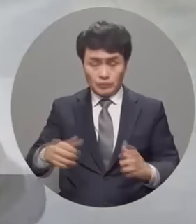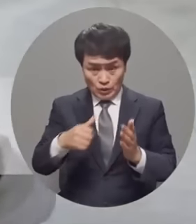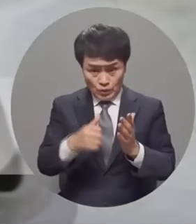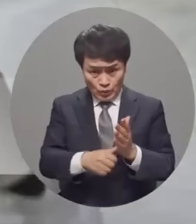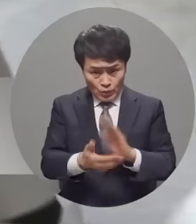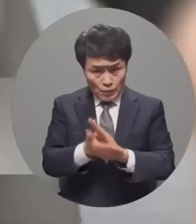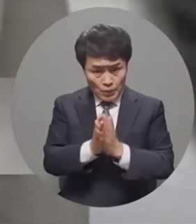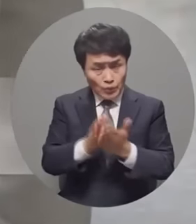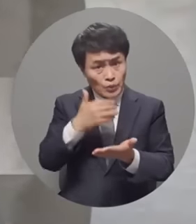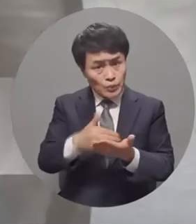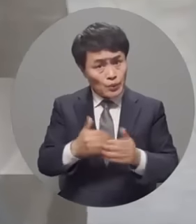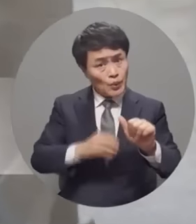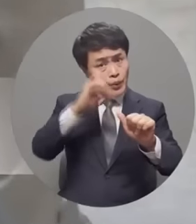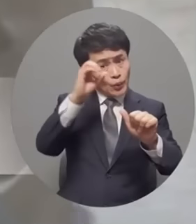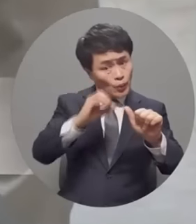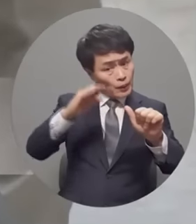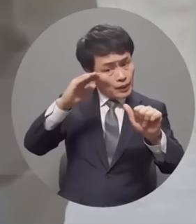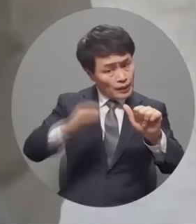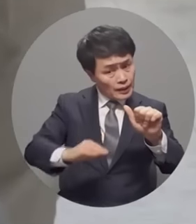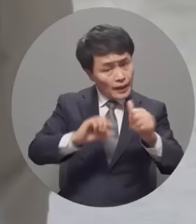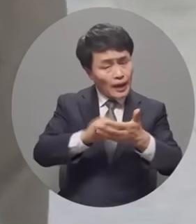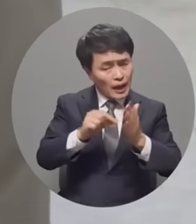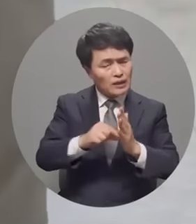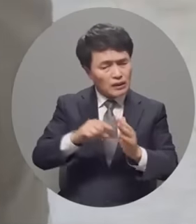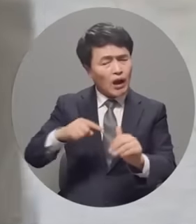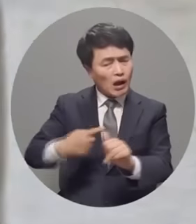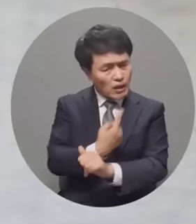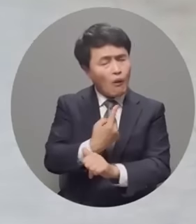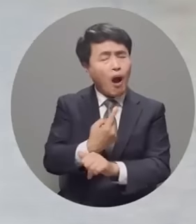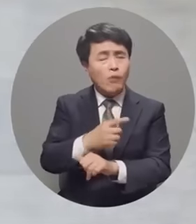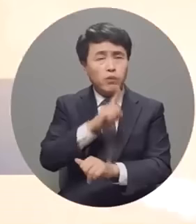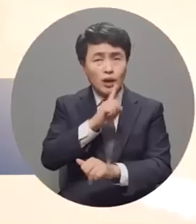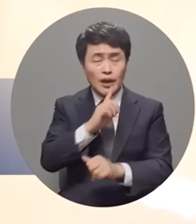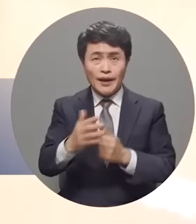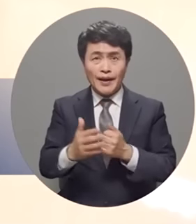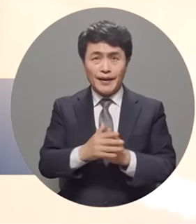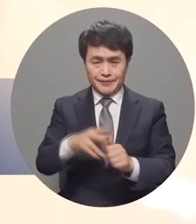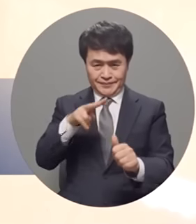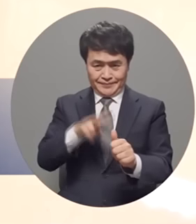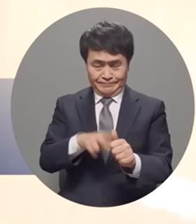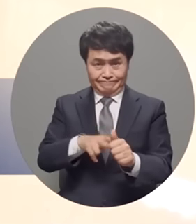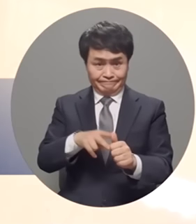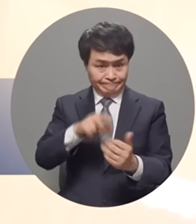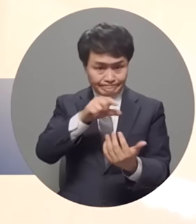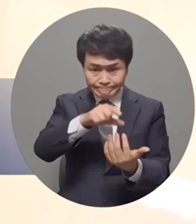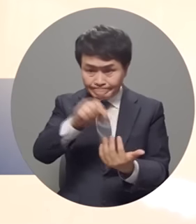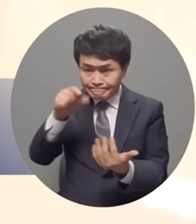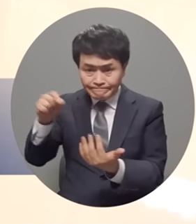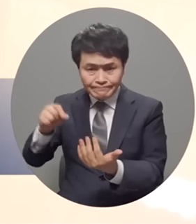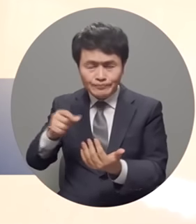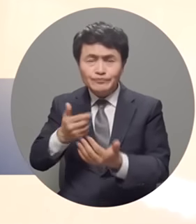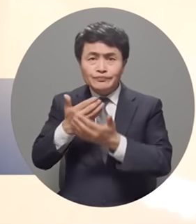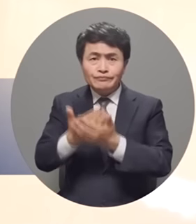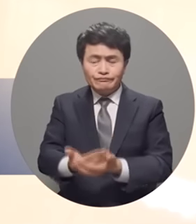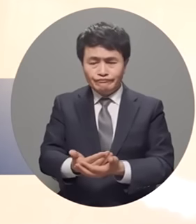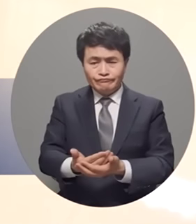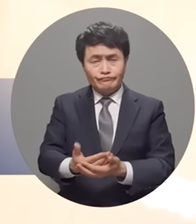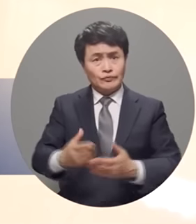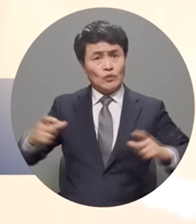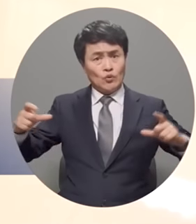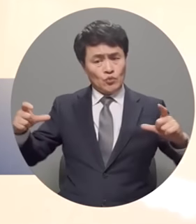변동 비율이 5% 이하인 경우에는 예외를 뒀습니다. 소비자들이 선택하는데 중요하게 생각하는 용량